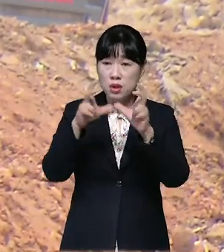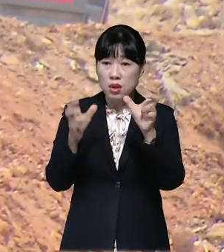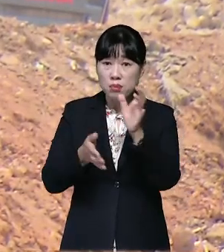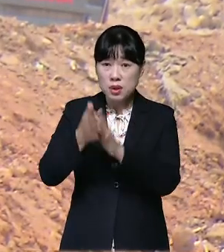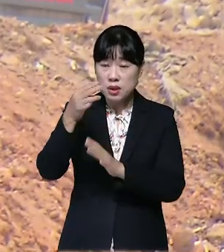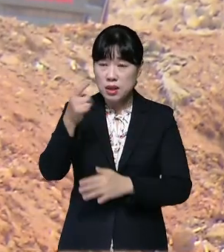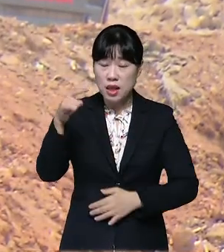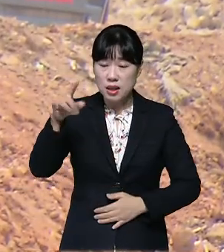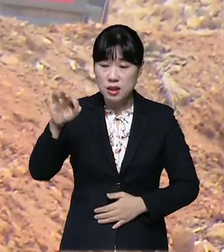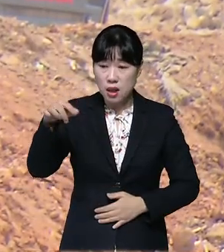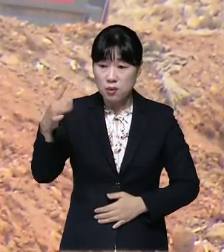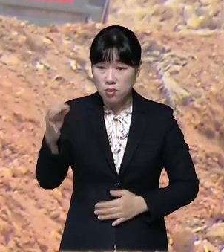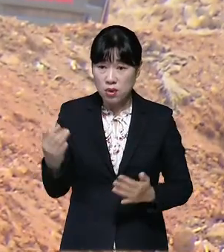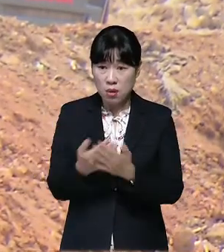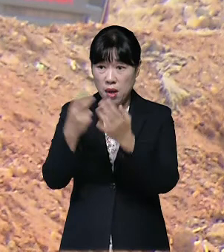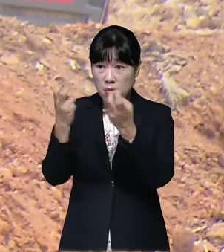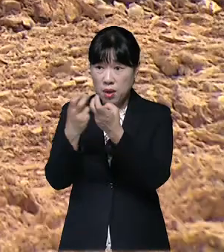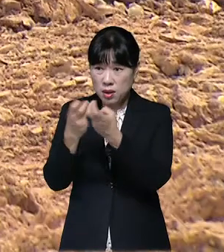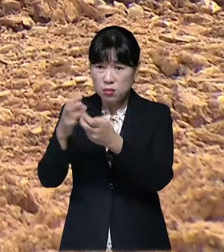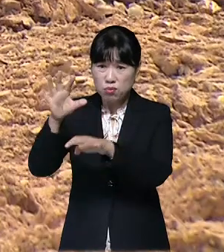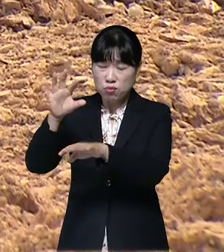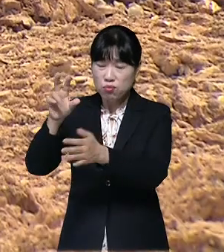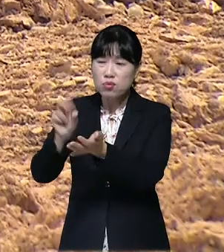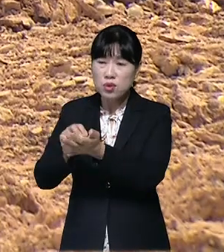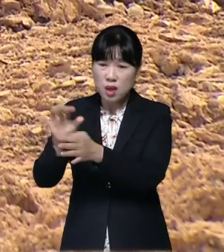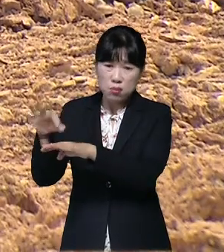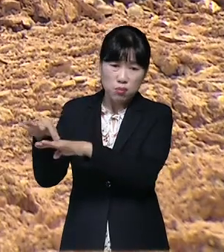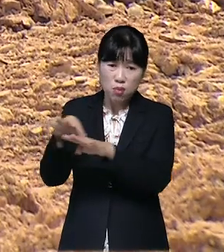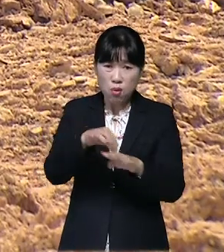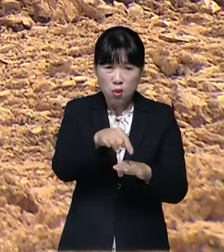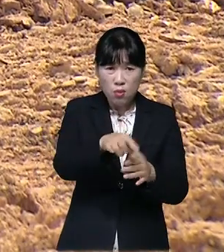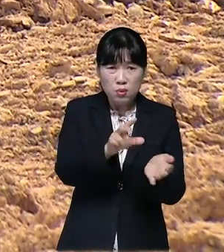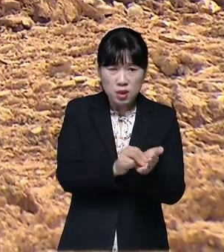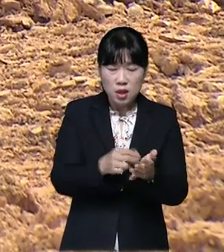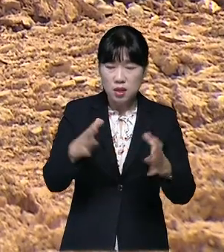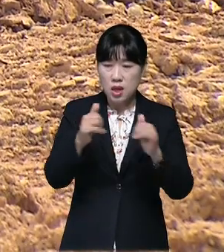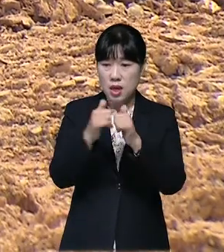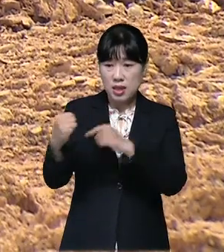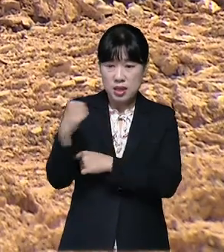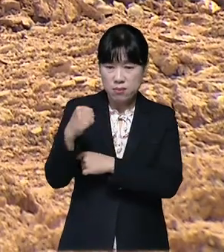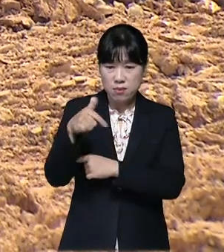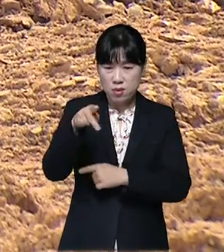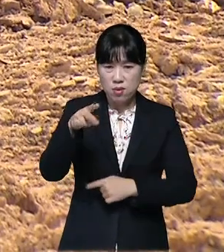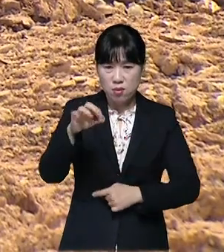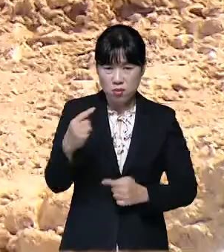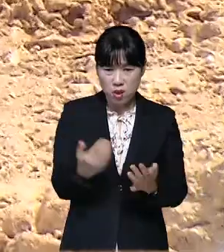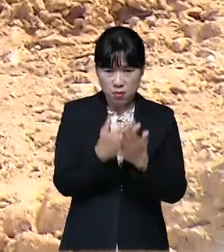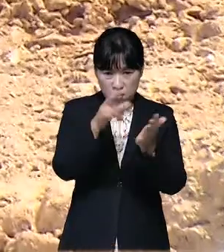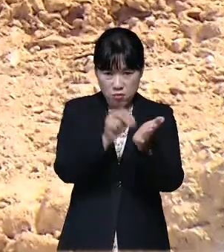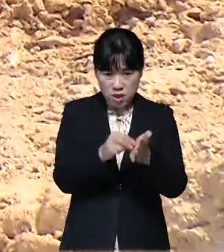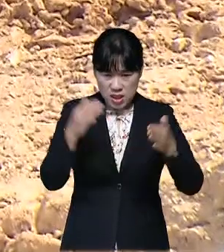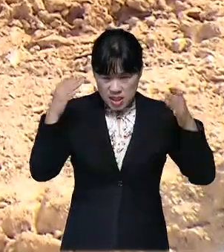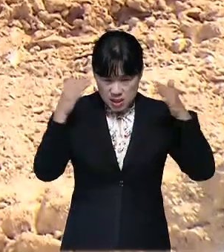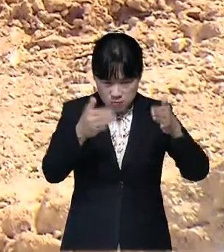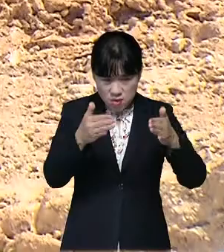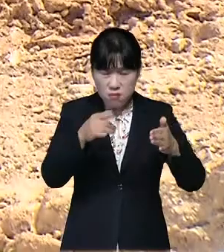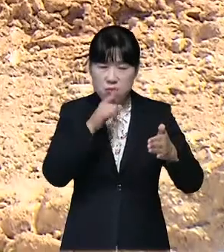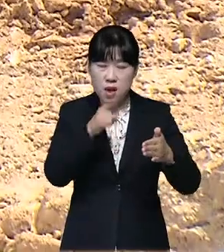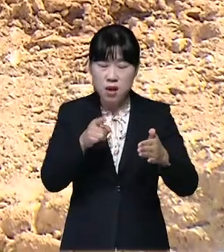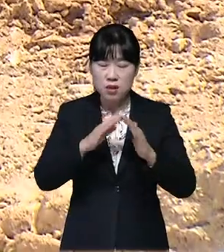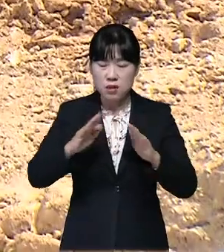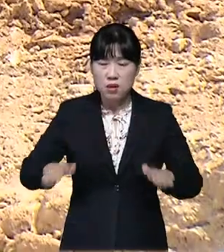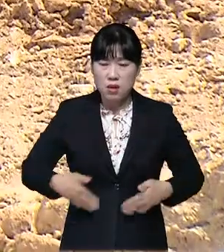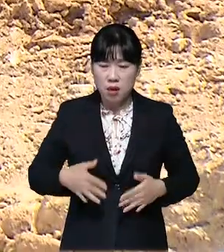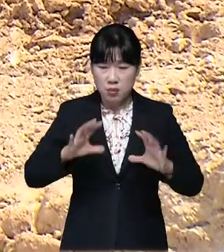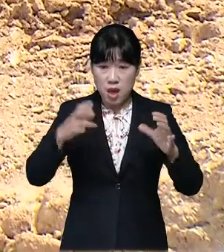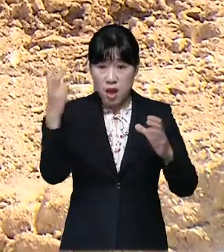논란이 경도까지 엉겨붙으며 국민의힘이 경도개발 문제를 집중 질의하겠다고 예고하는 등 전라남도 국정감사에서도